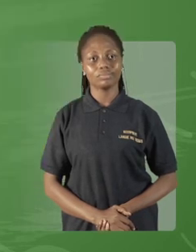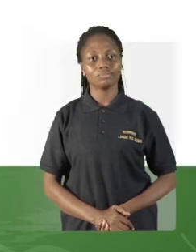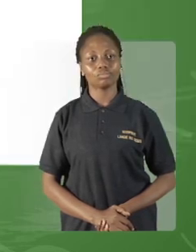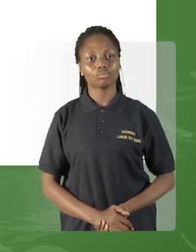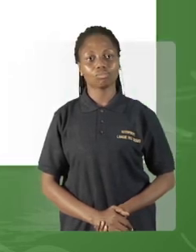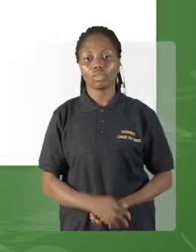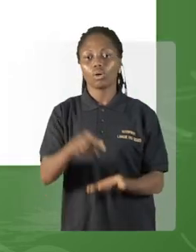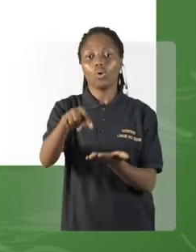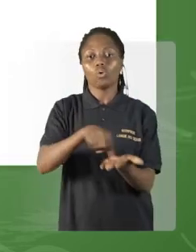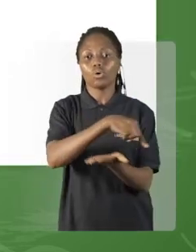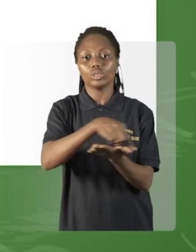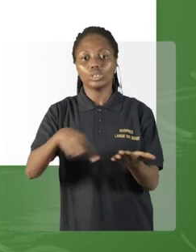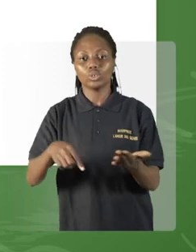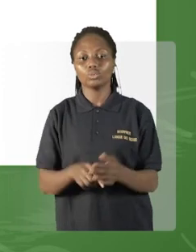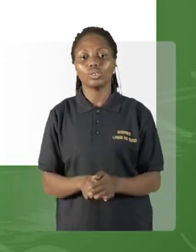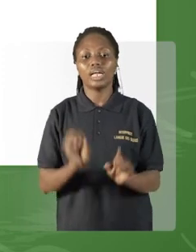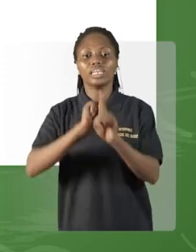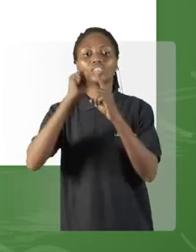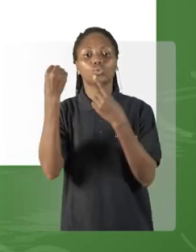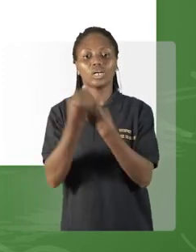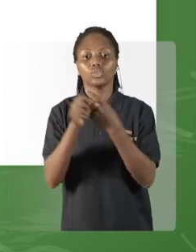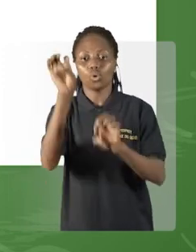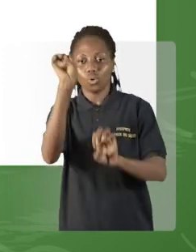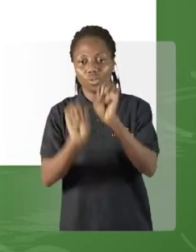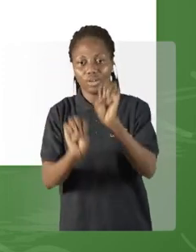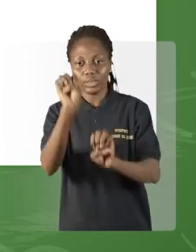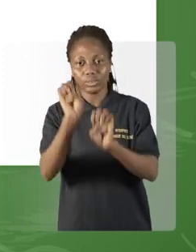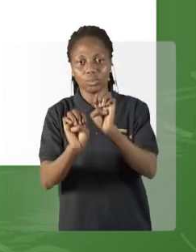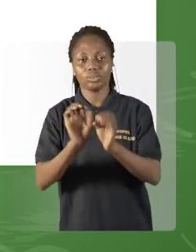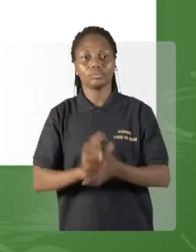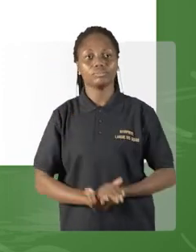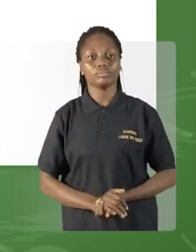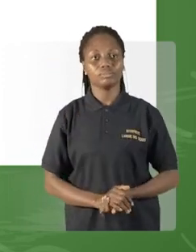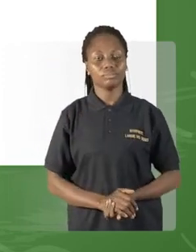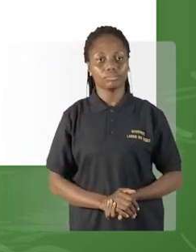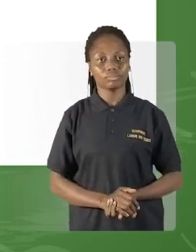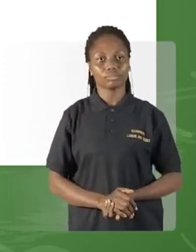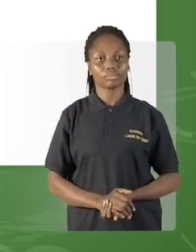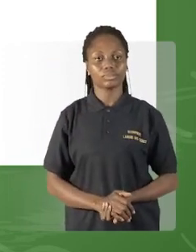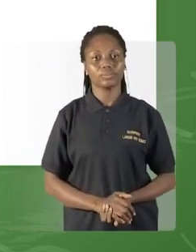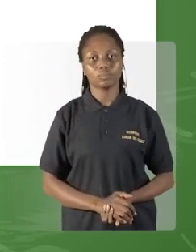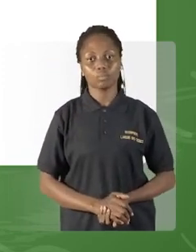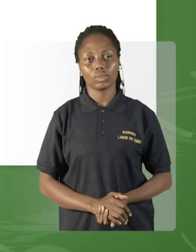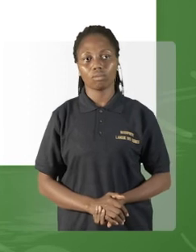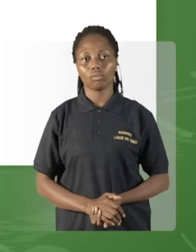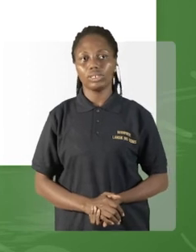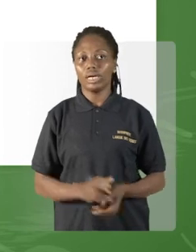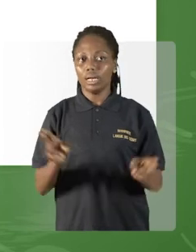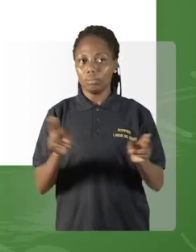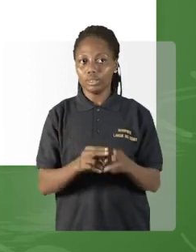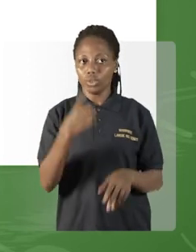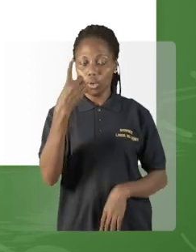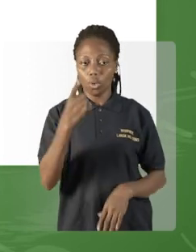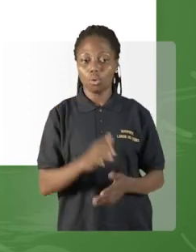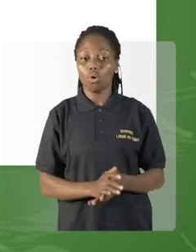Maintenant, nous passons au corrigé de la situation d'évaluation. En petit 1,